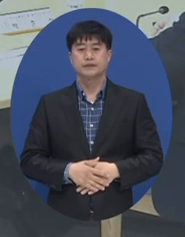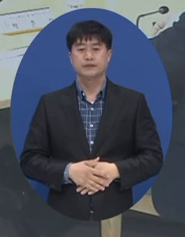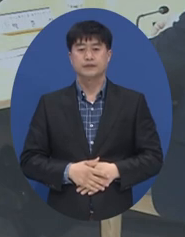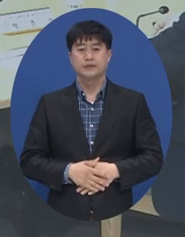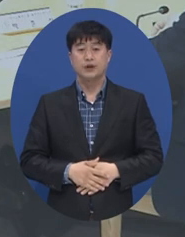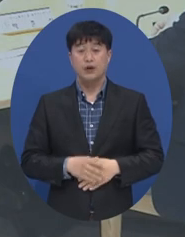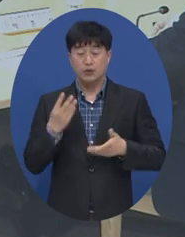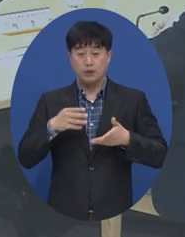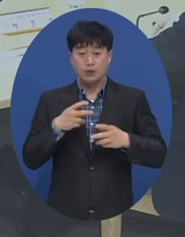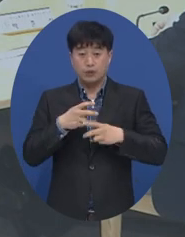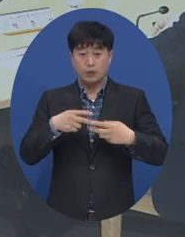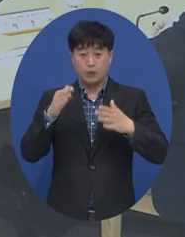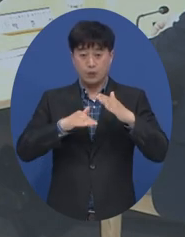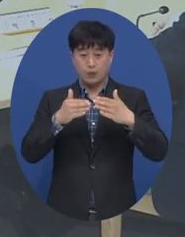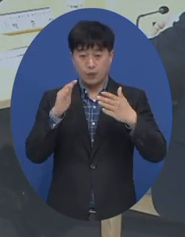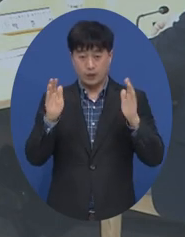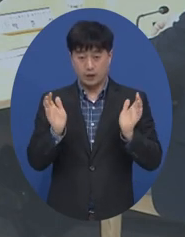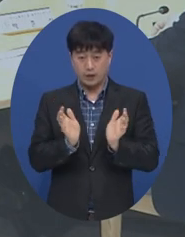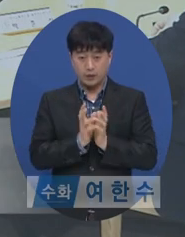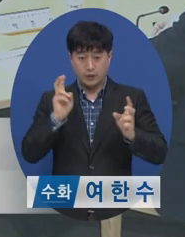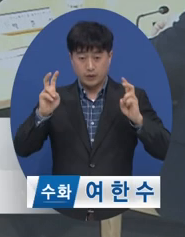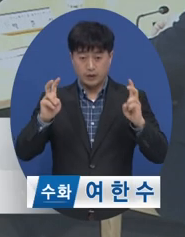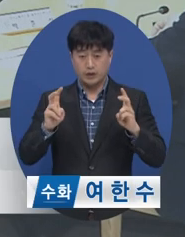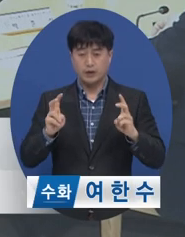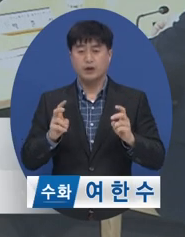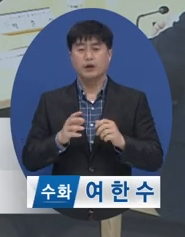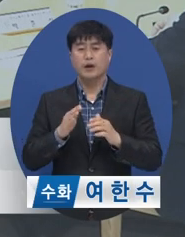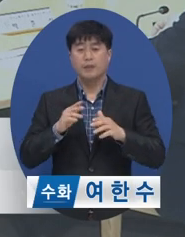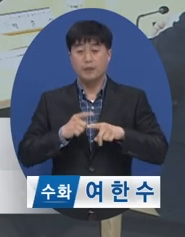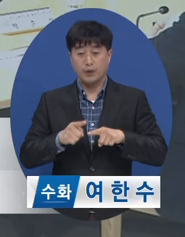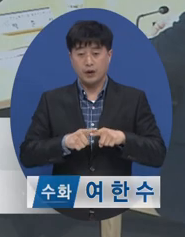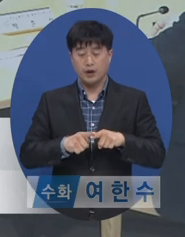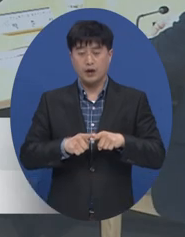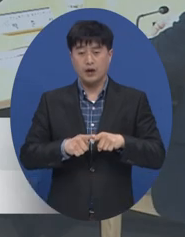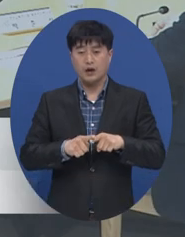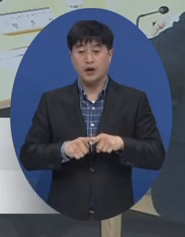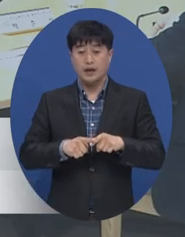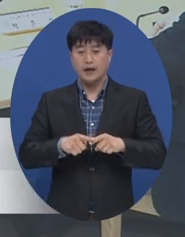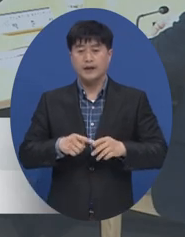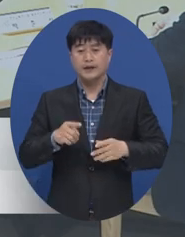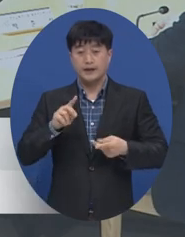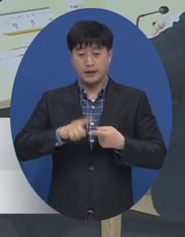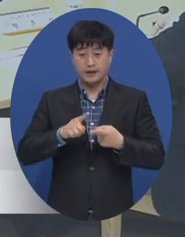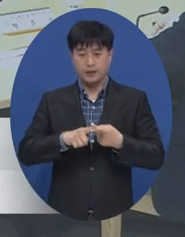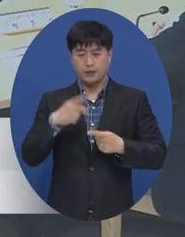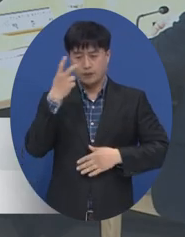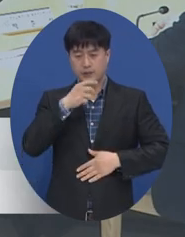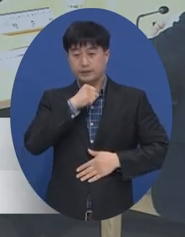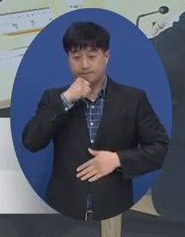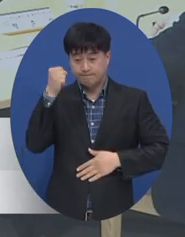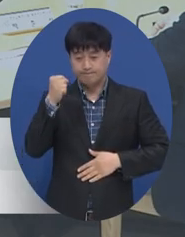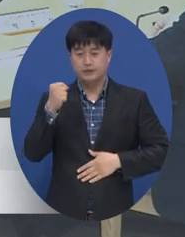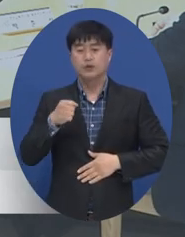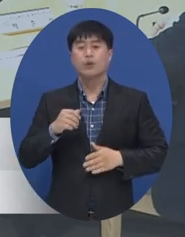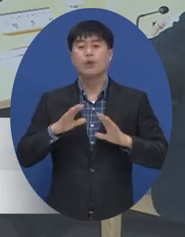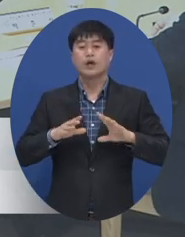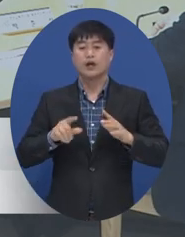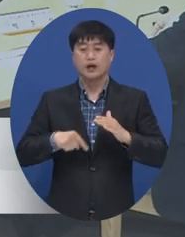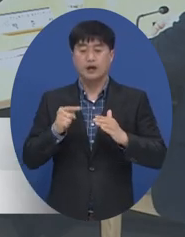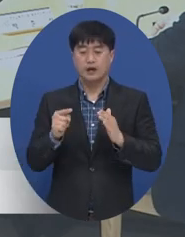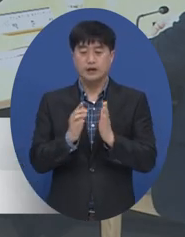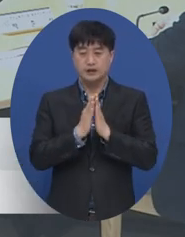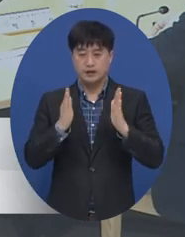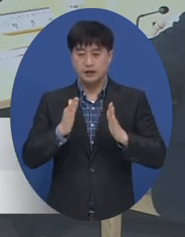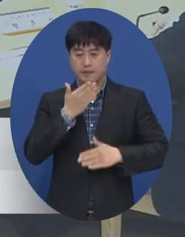경계의 교통 공사 과 최근 행정안전부 지방 공기업 평가 5 4 공기업 설립 타당성 심의를 통과할 연내 출범의